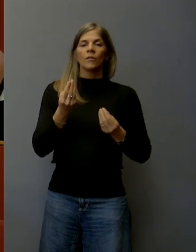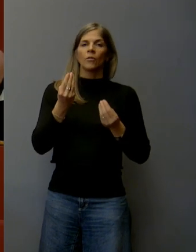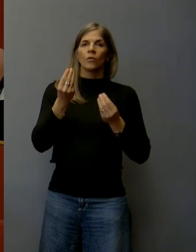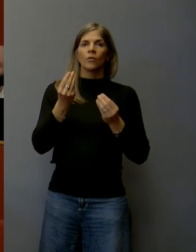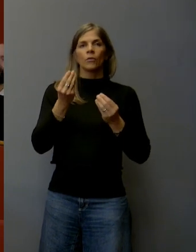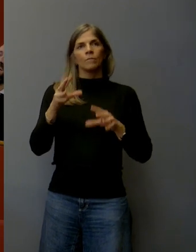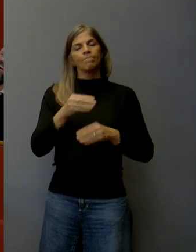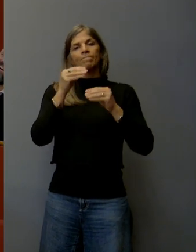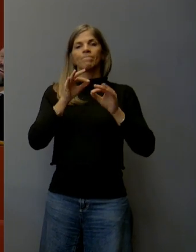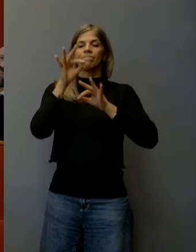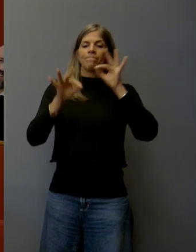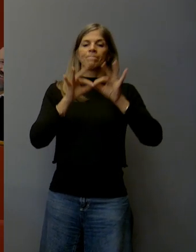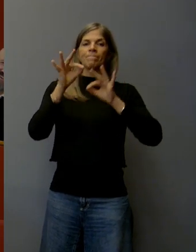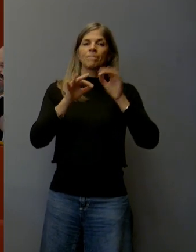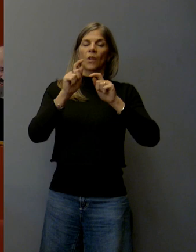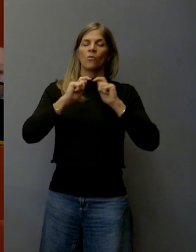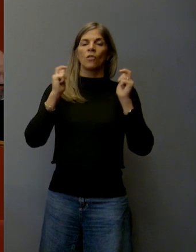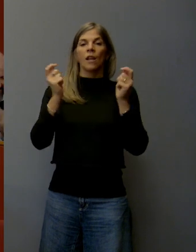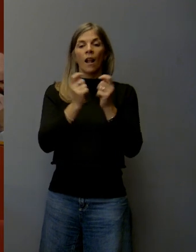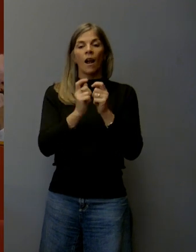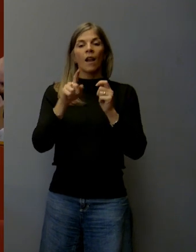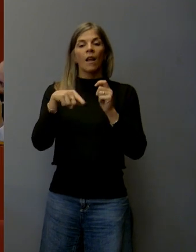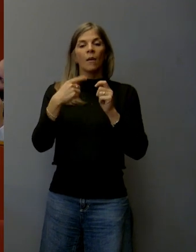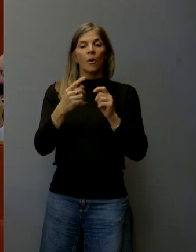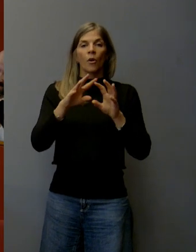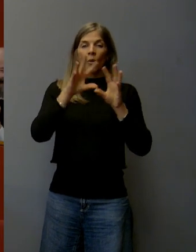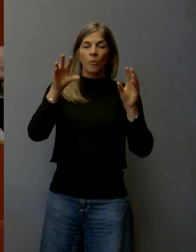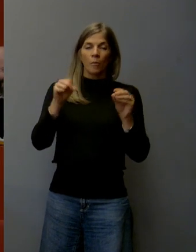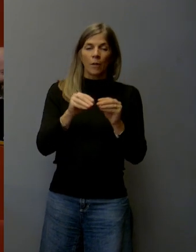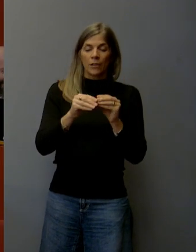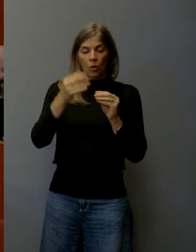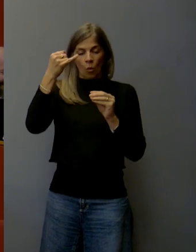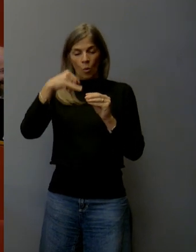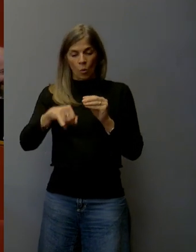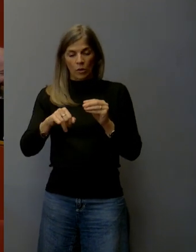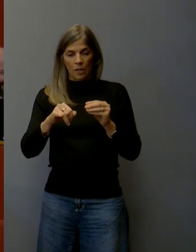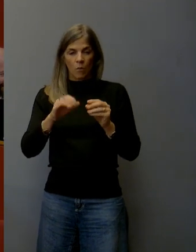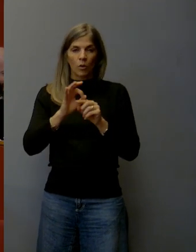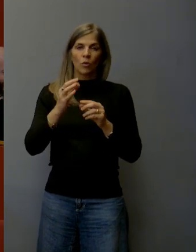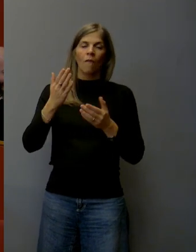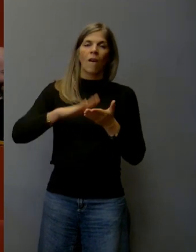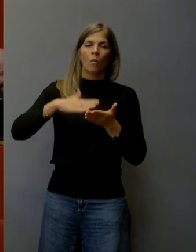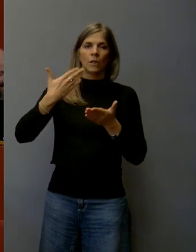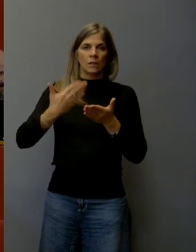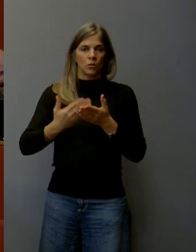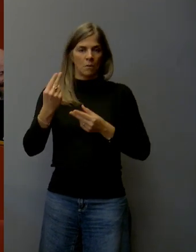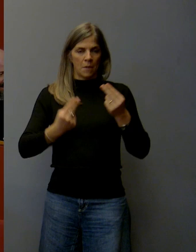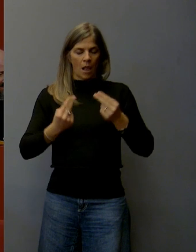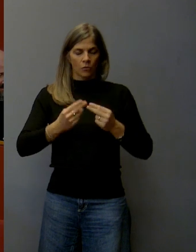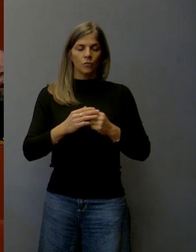quando parlerò le dichiarazioni finali in ordine a bilancio per una certo Diciamo disorientamento